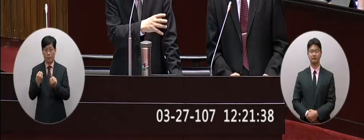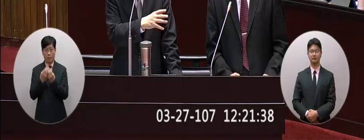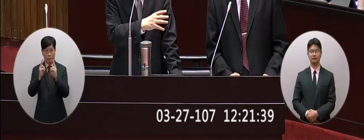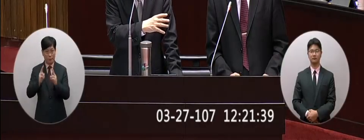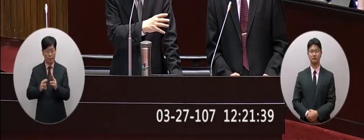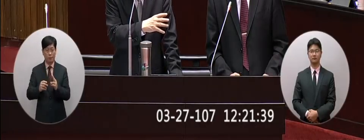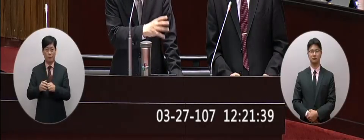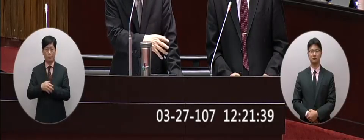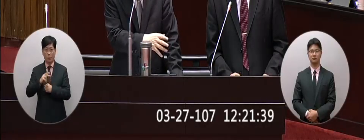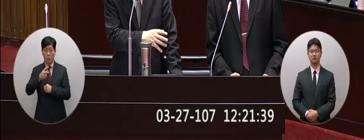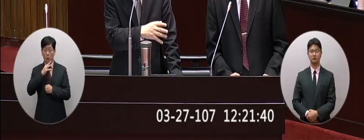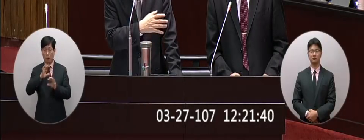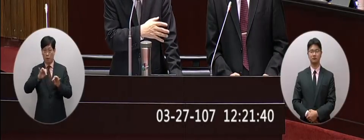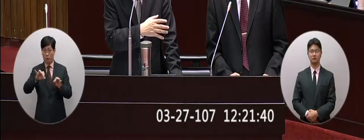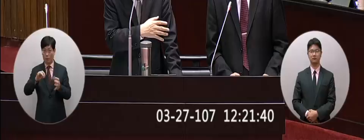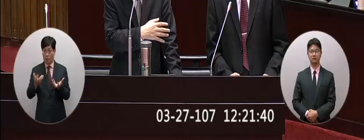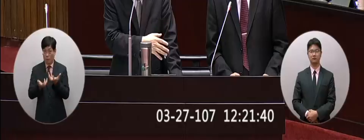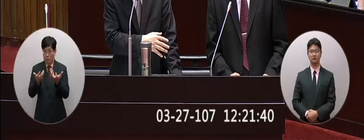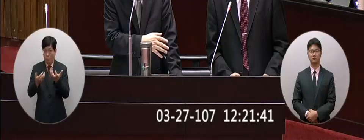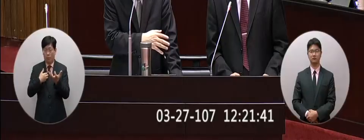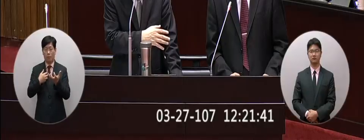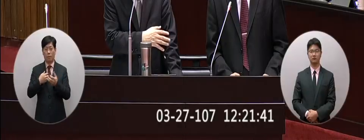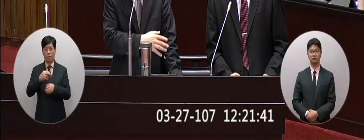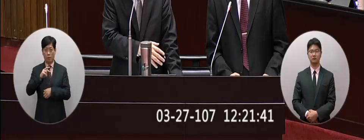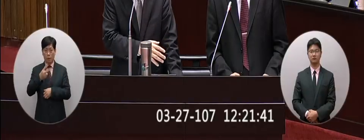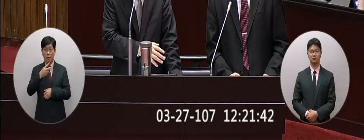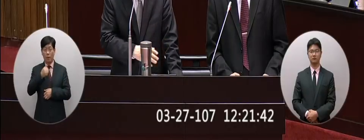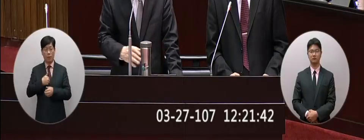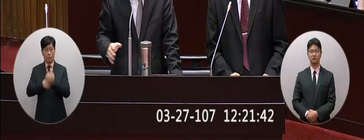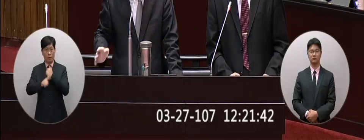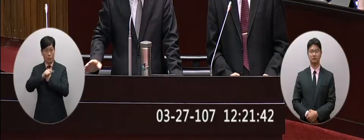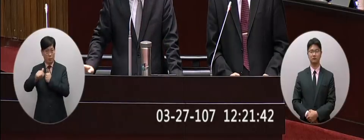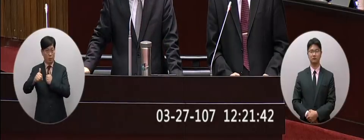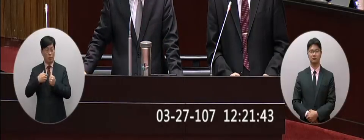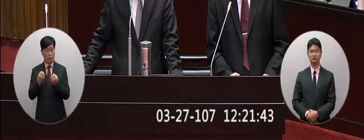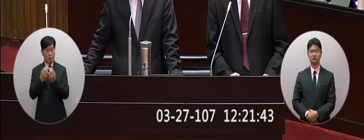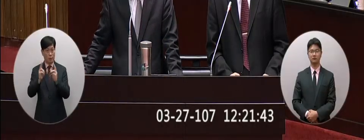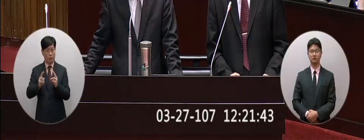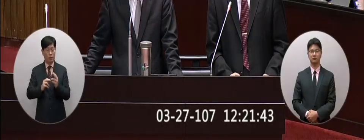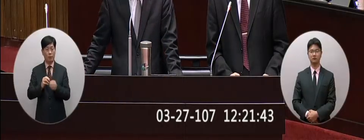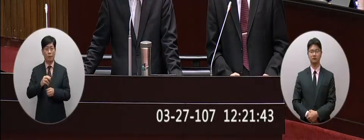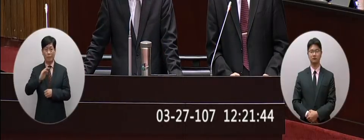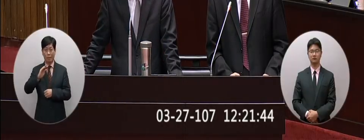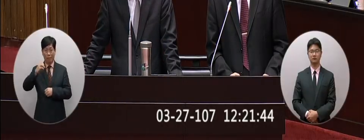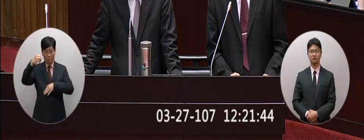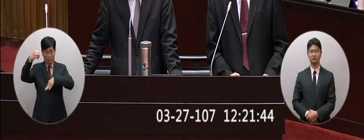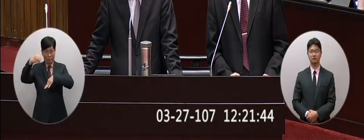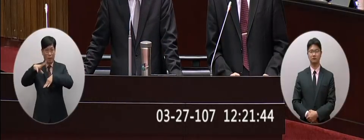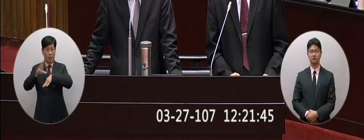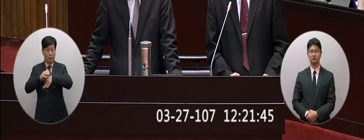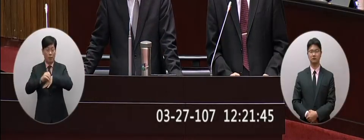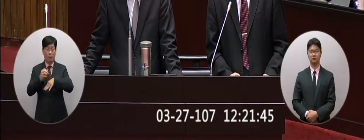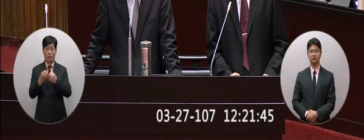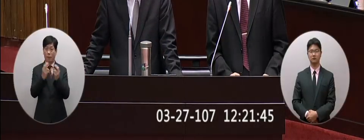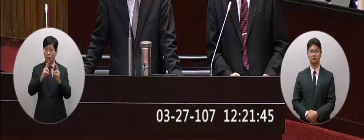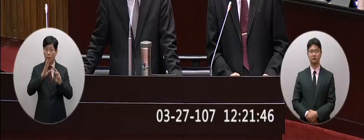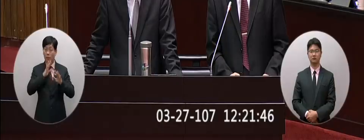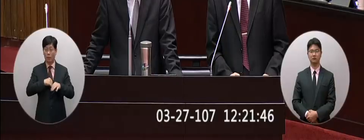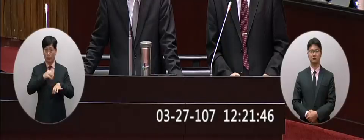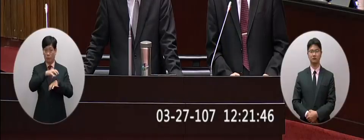水力，或是热那个地热跟再生能跟那个生殖能。那就太阳能的部分呢，我们地面大概